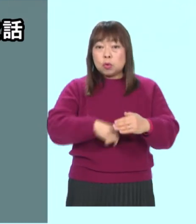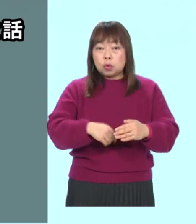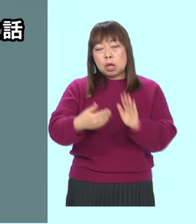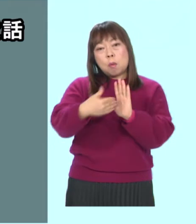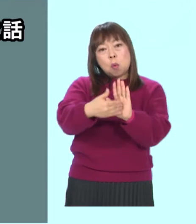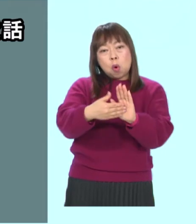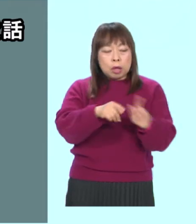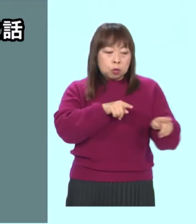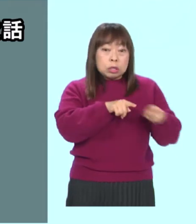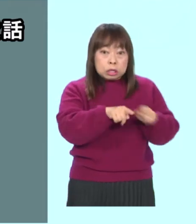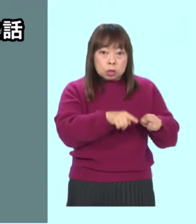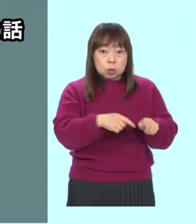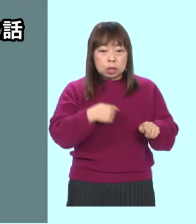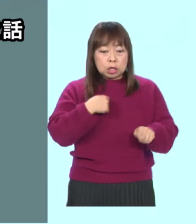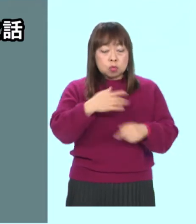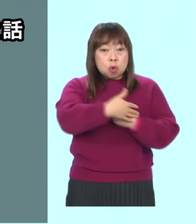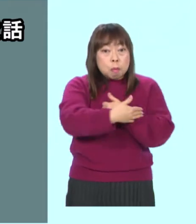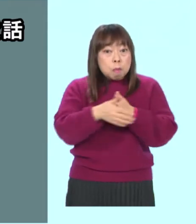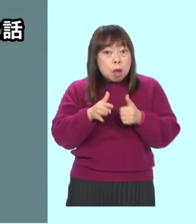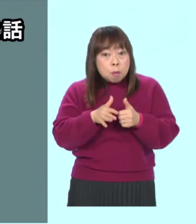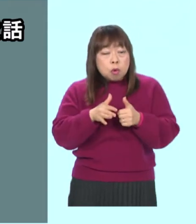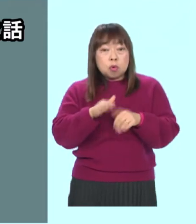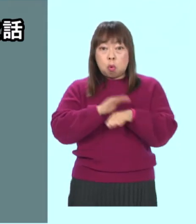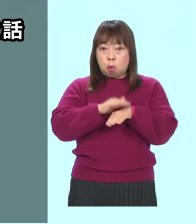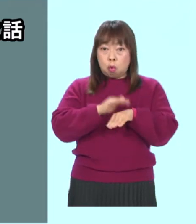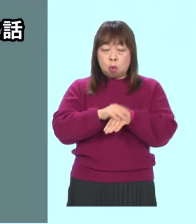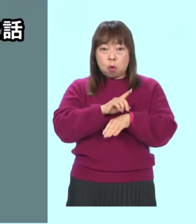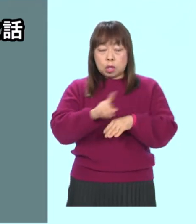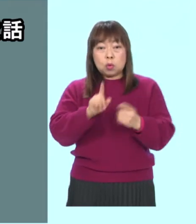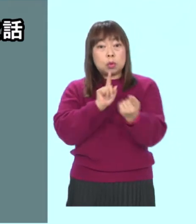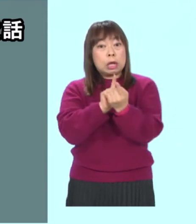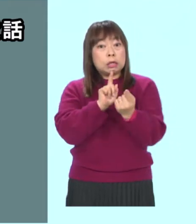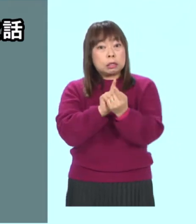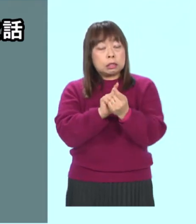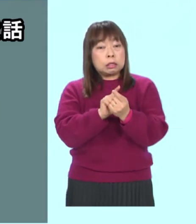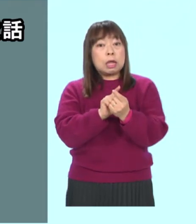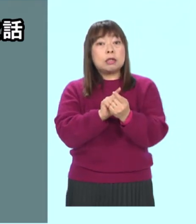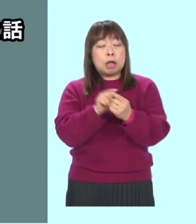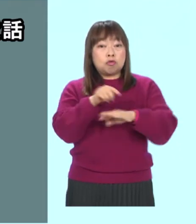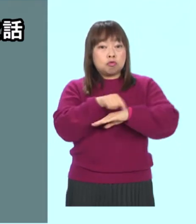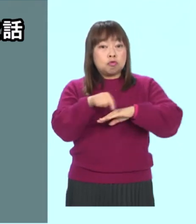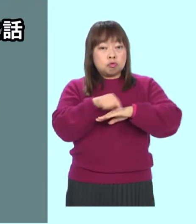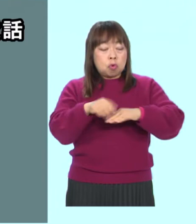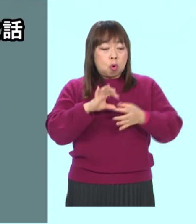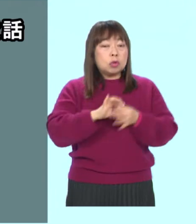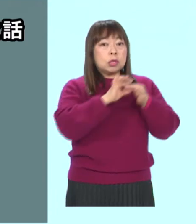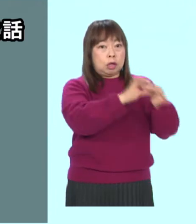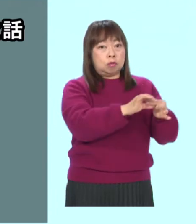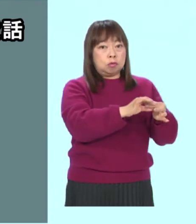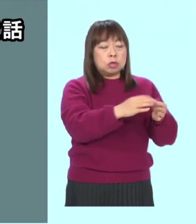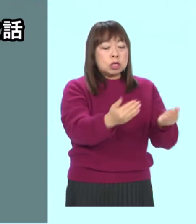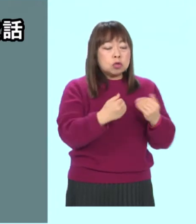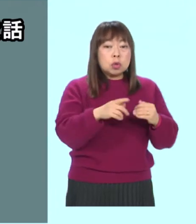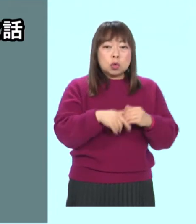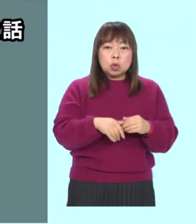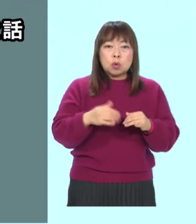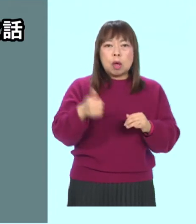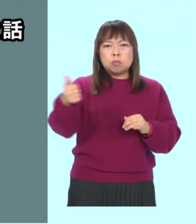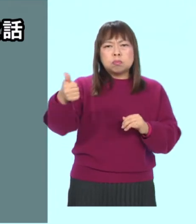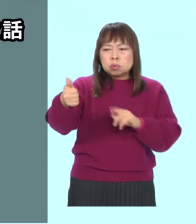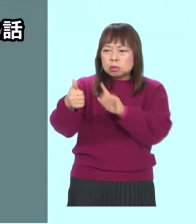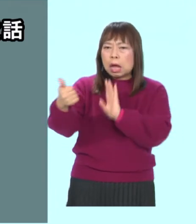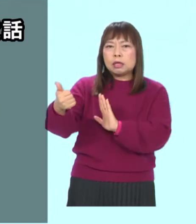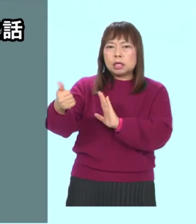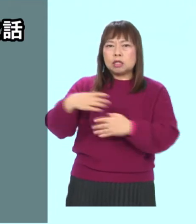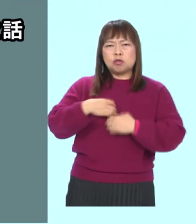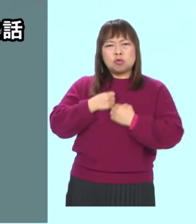自衛手段など対応策をお伝えするとともに、必要な場合には相手に注意するなどして、被